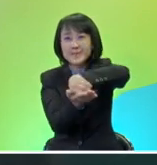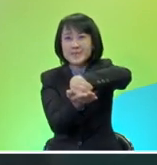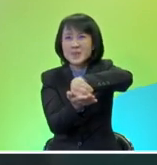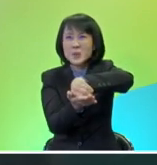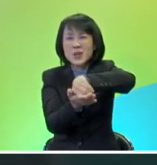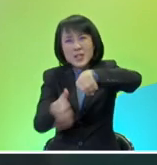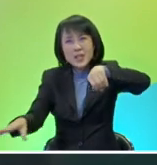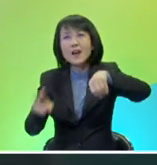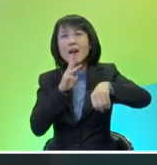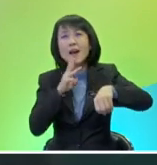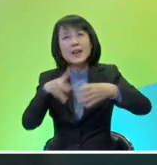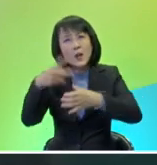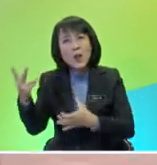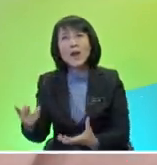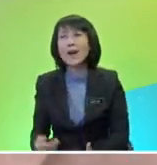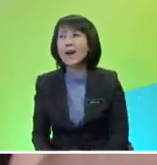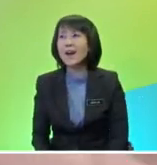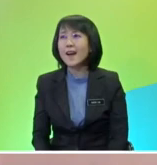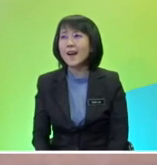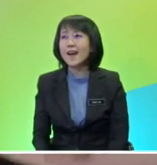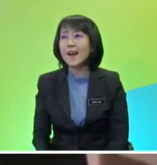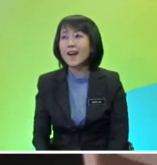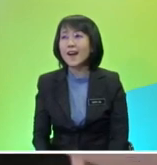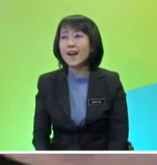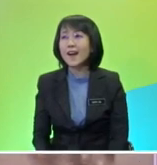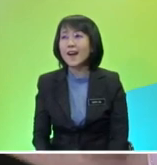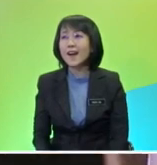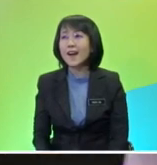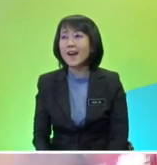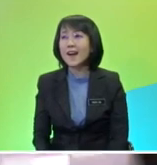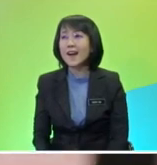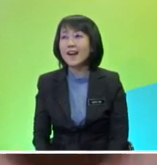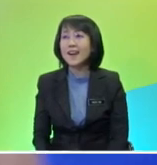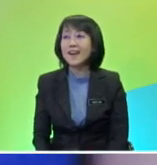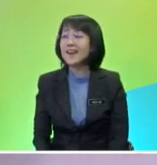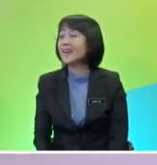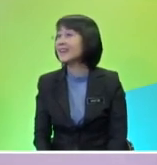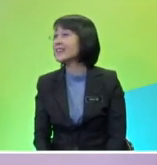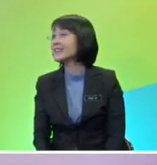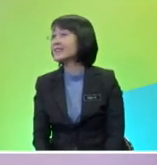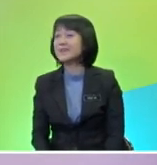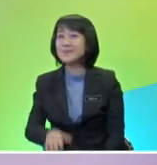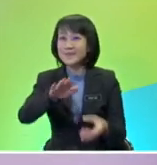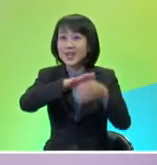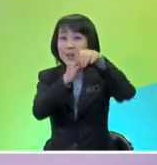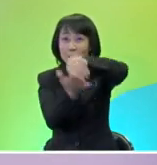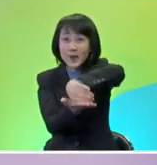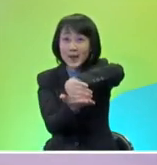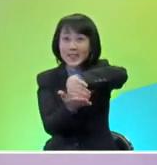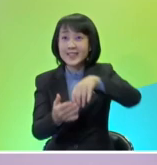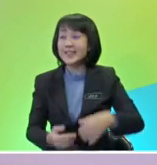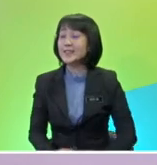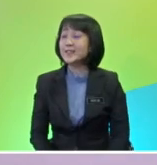dulu, cover dulu. Bismillahirrahmanirrahim. Cover. Di sini, Akmal. Okay. Di situ bahaya di dalam dulang ni. Okey. Okey. Jadi